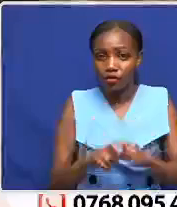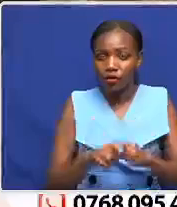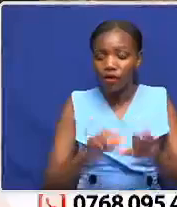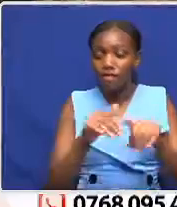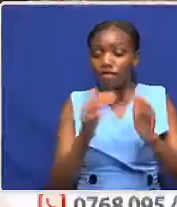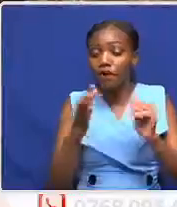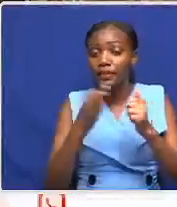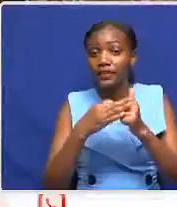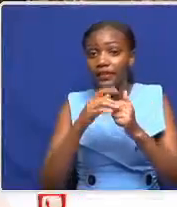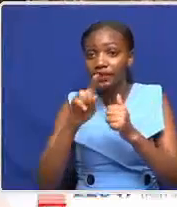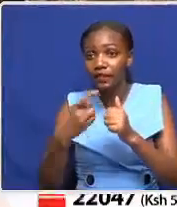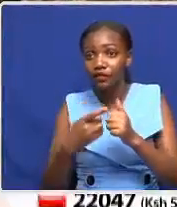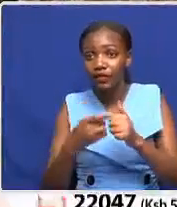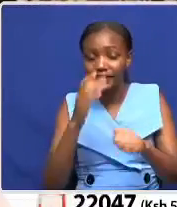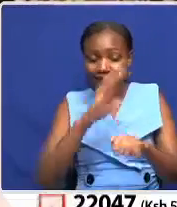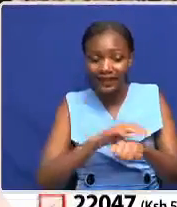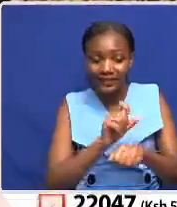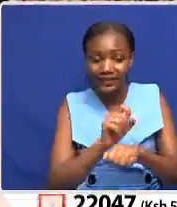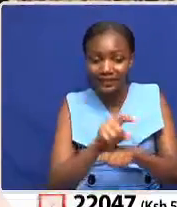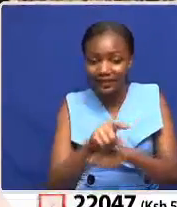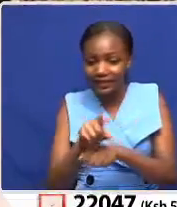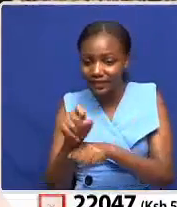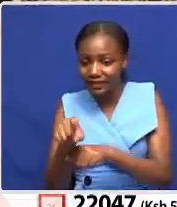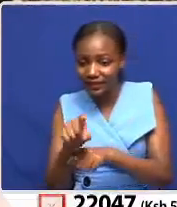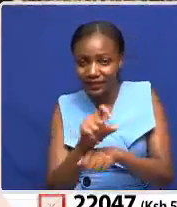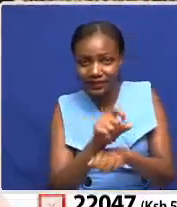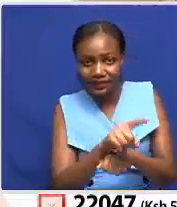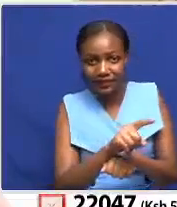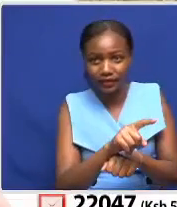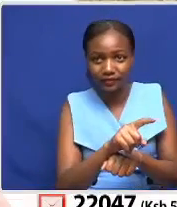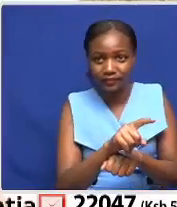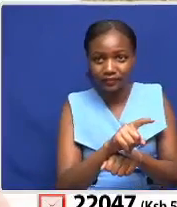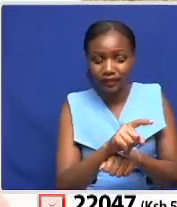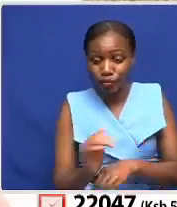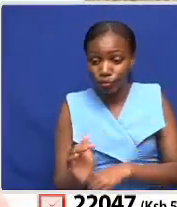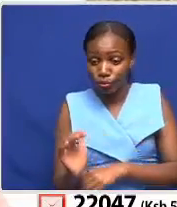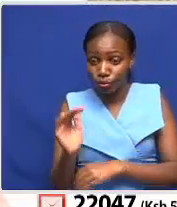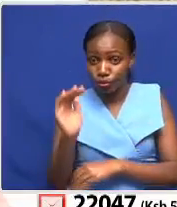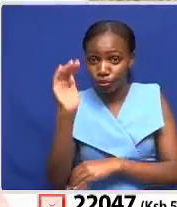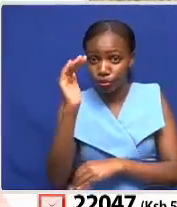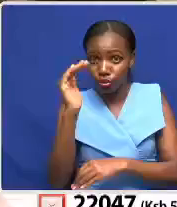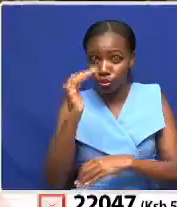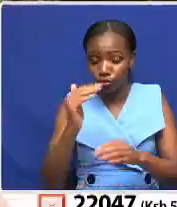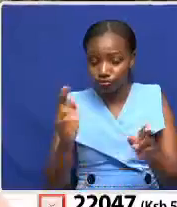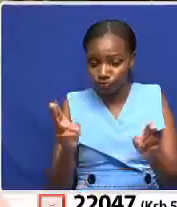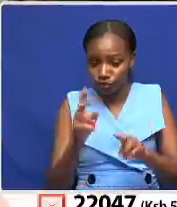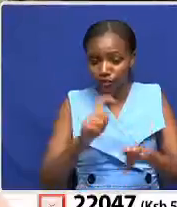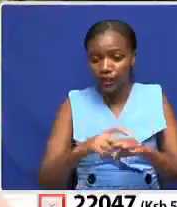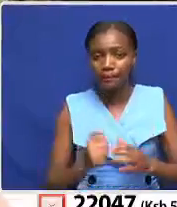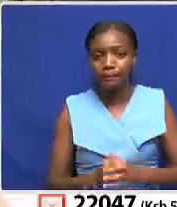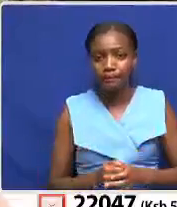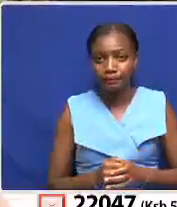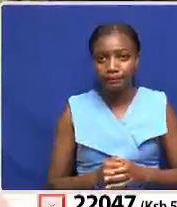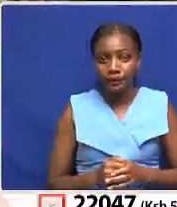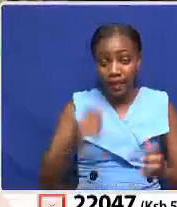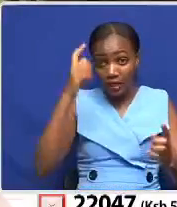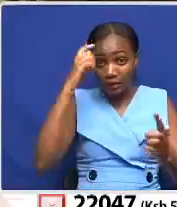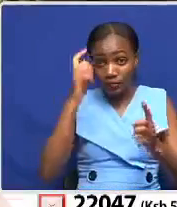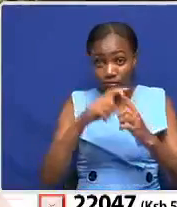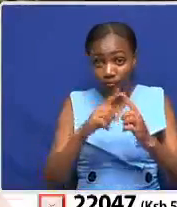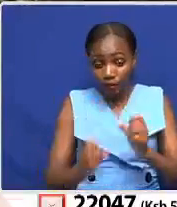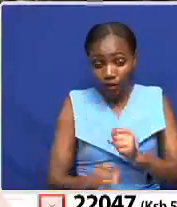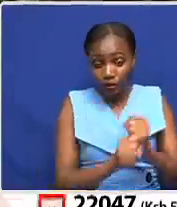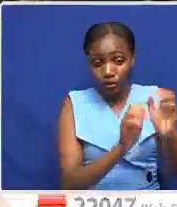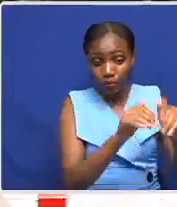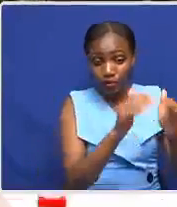8,000 wamepokezwa mbegu ya mimea inayochukua muda mfupi kunawiri kutoka shirika la Seminis. Ni hatua inayolenga kuwakwamua wakulima